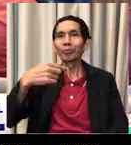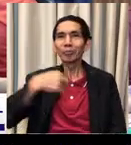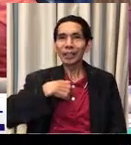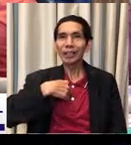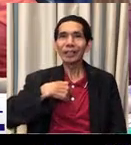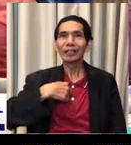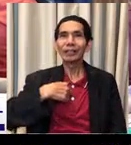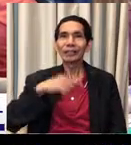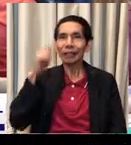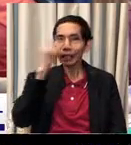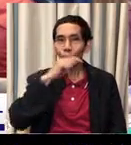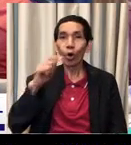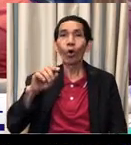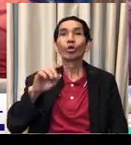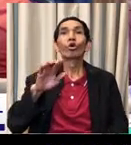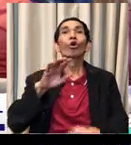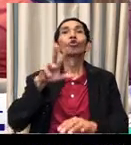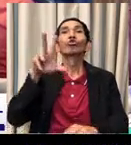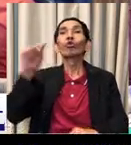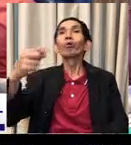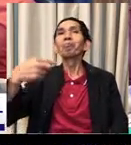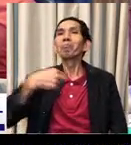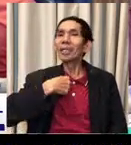Don't me, sa Tagalog, wag ako.